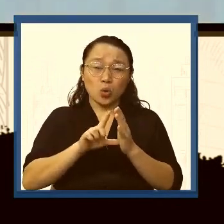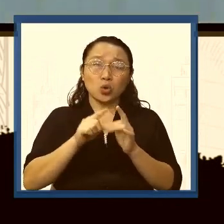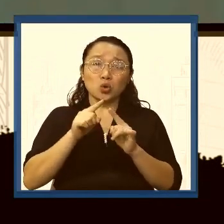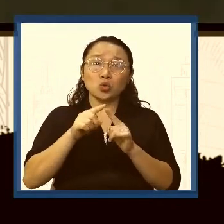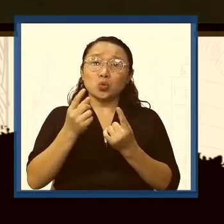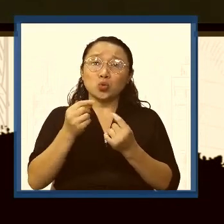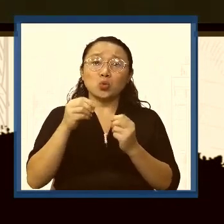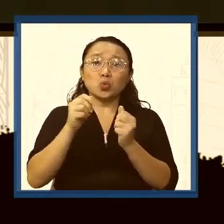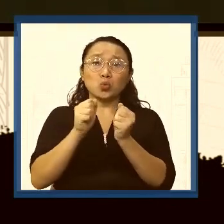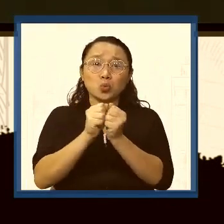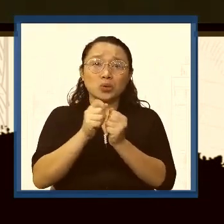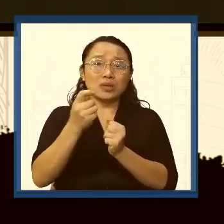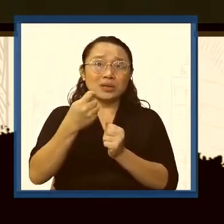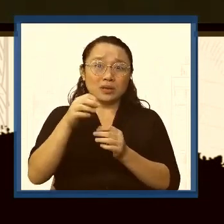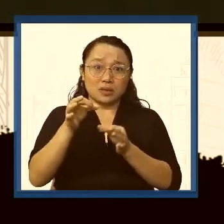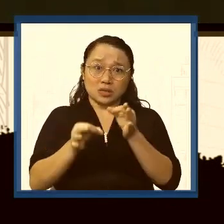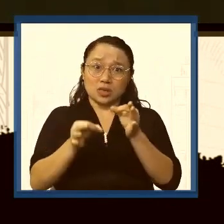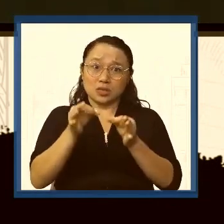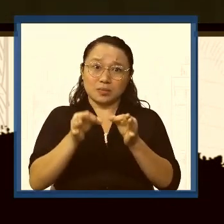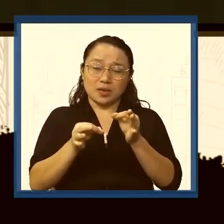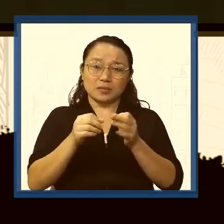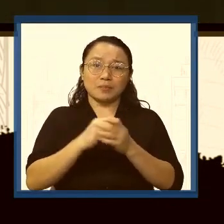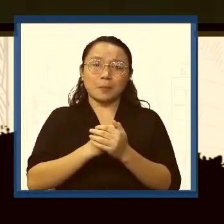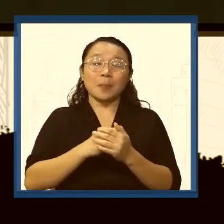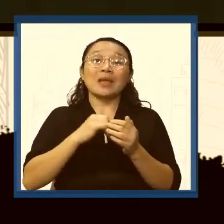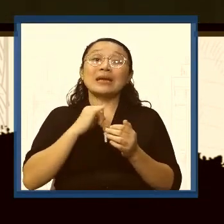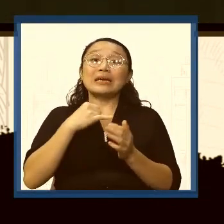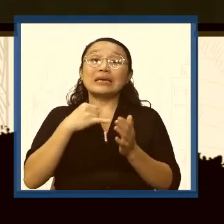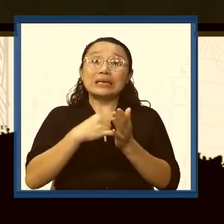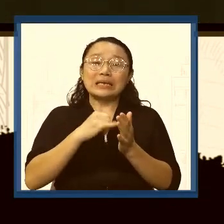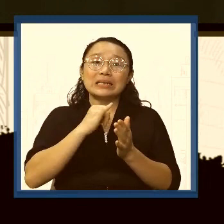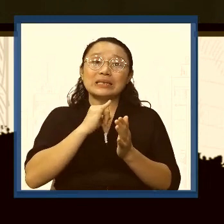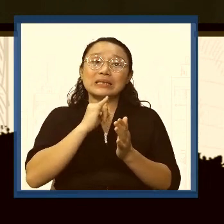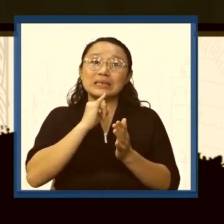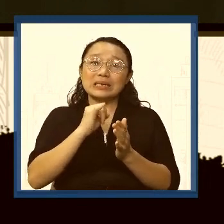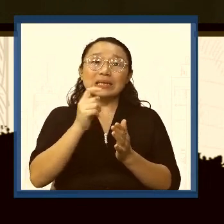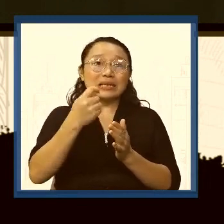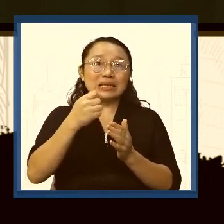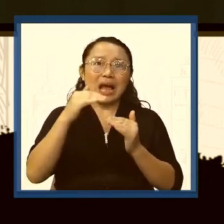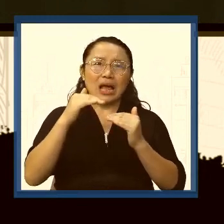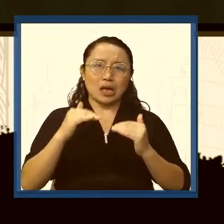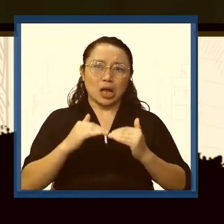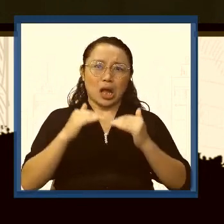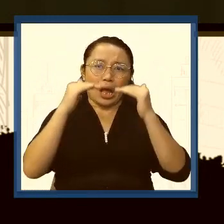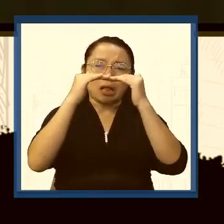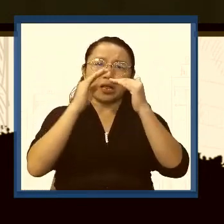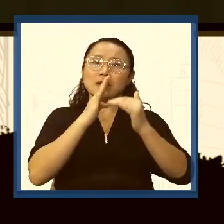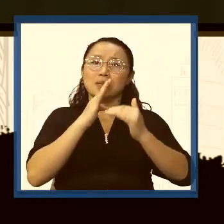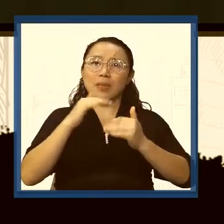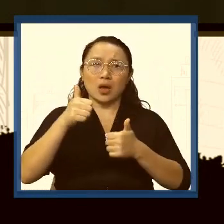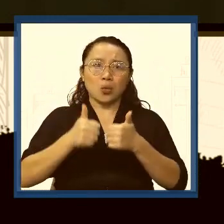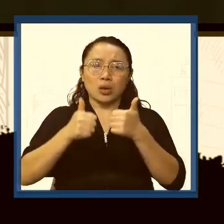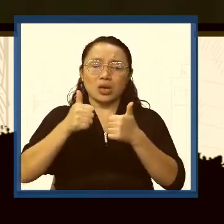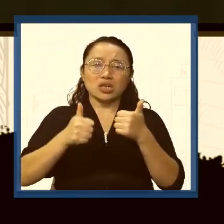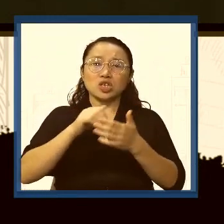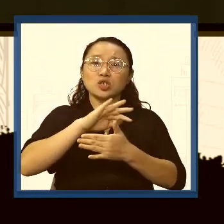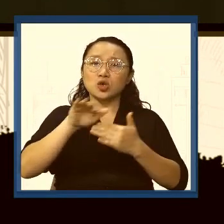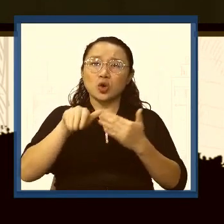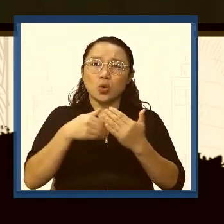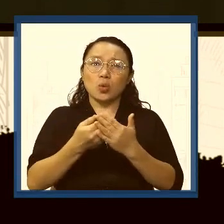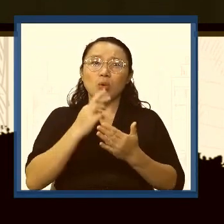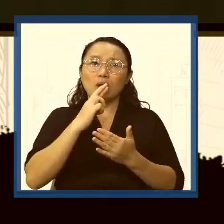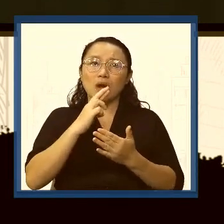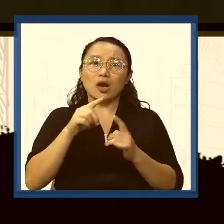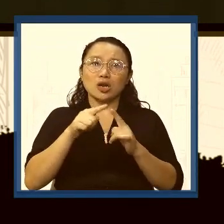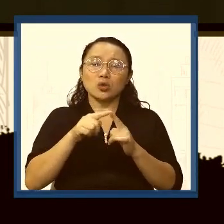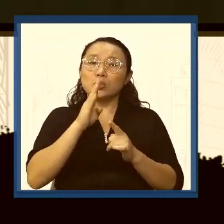personalis gutan tanis ang labay ng labi eh. Maunisya ang basihanan sa paghukom sa Dios. Onya, maunisya ang giingon